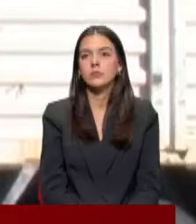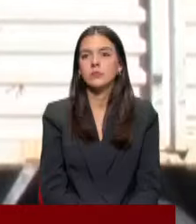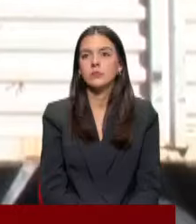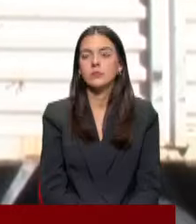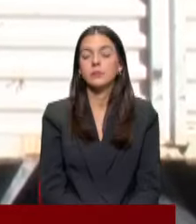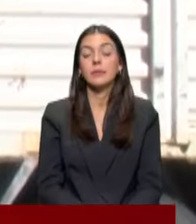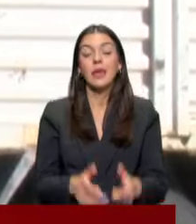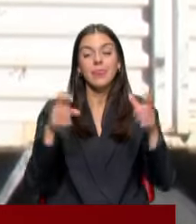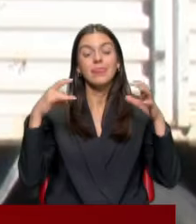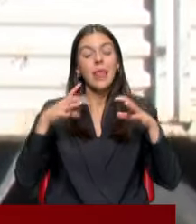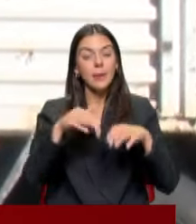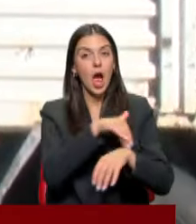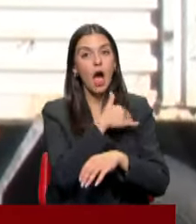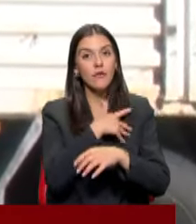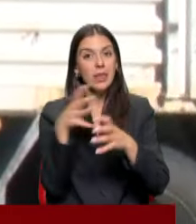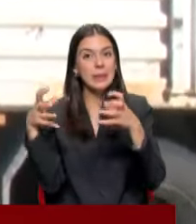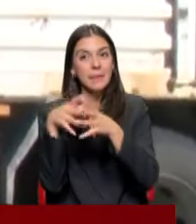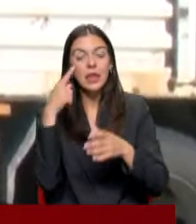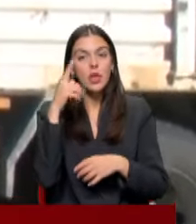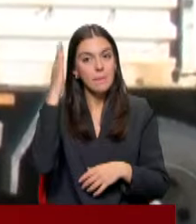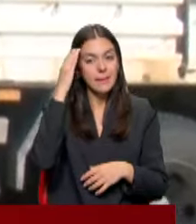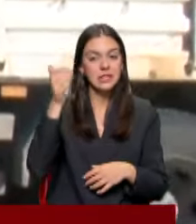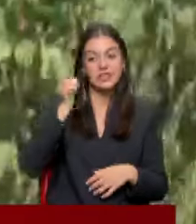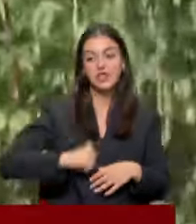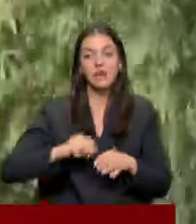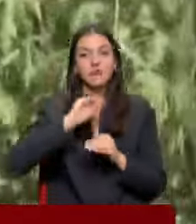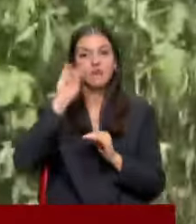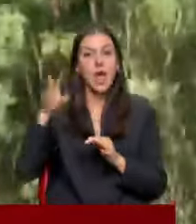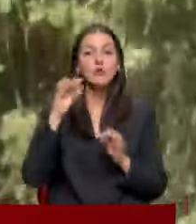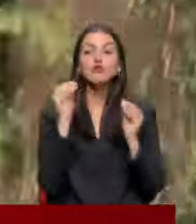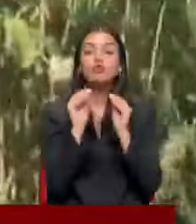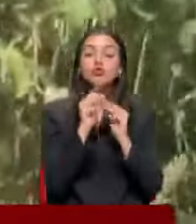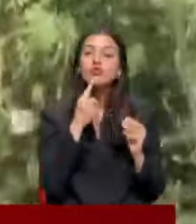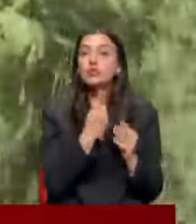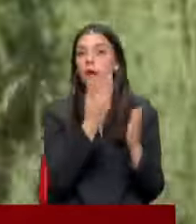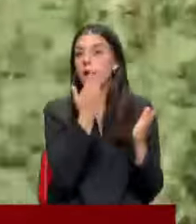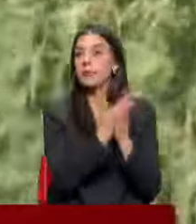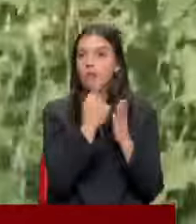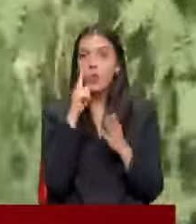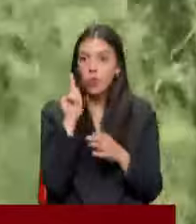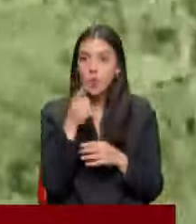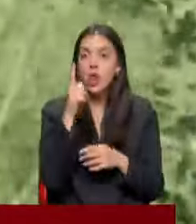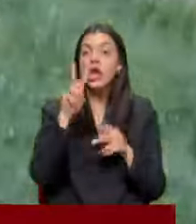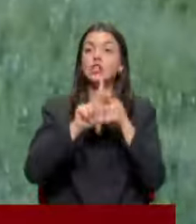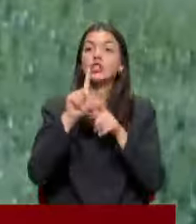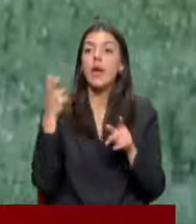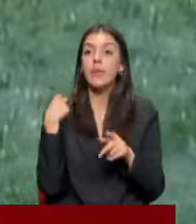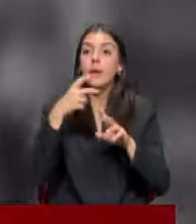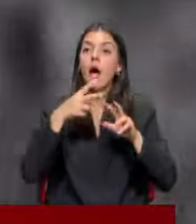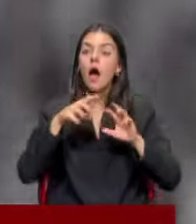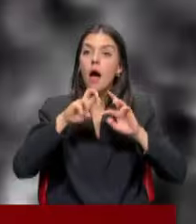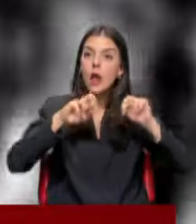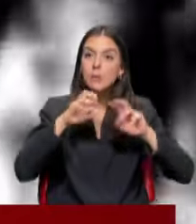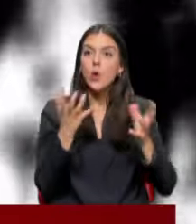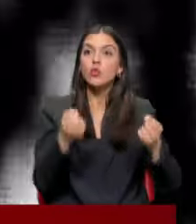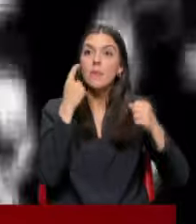mutluyum. Diyarbakır Barosu başsavcılığa sunduğu suç duyurusu dilekçesinde jandarma personelinin arama, kurtarma ve delil